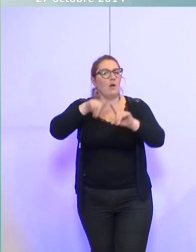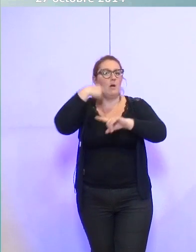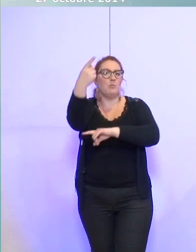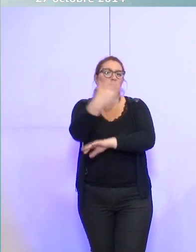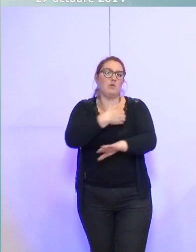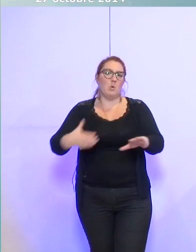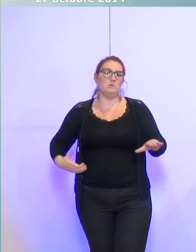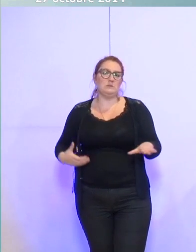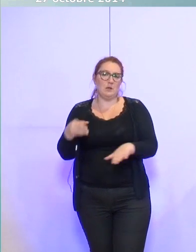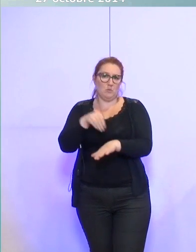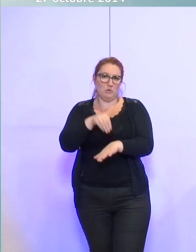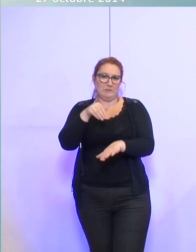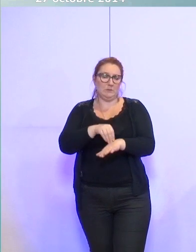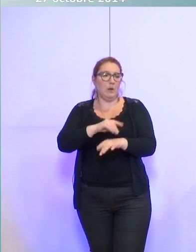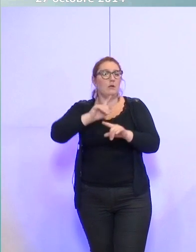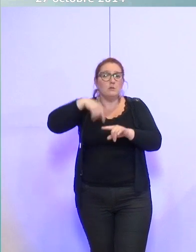municipal,